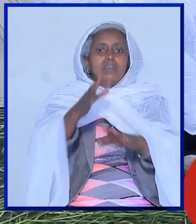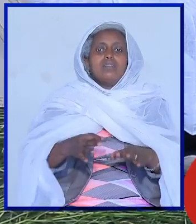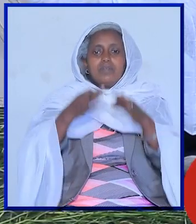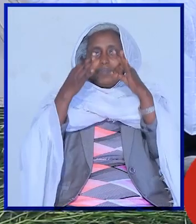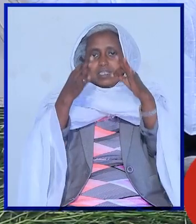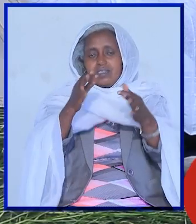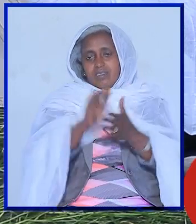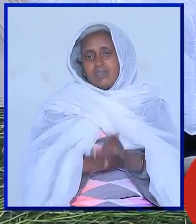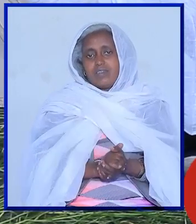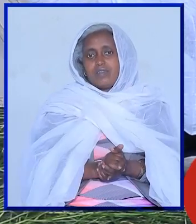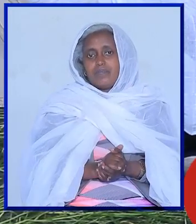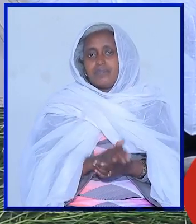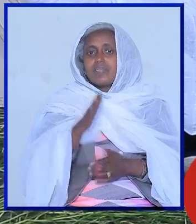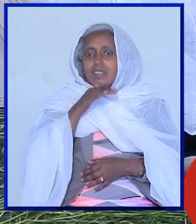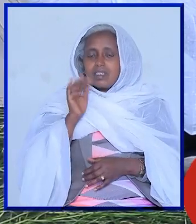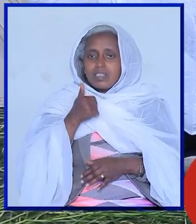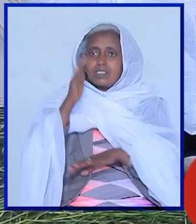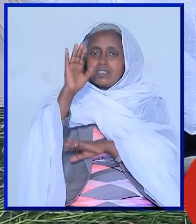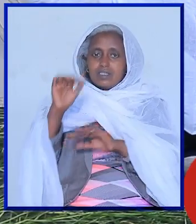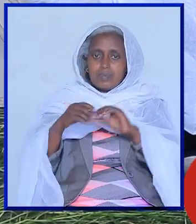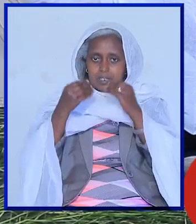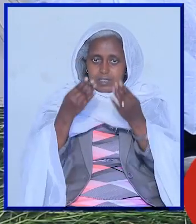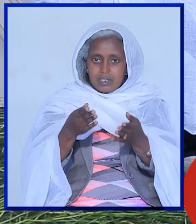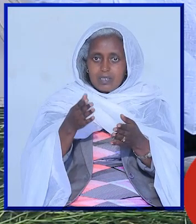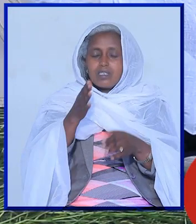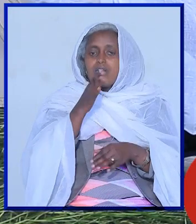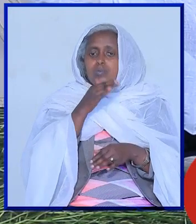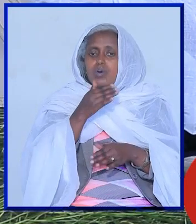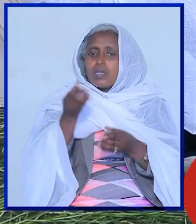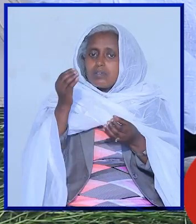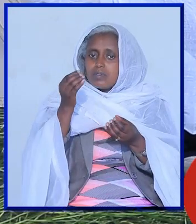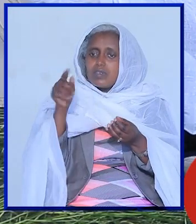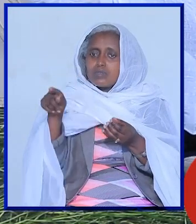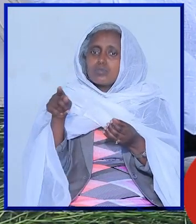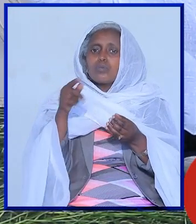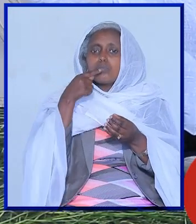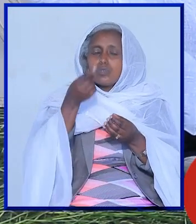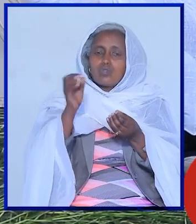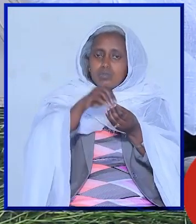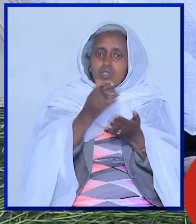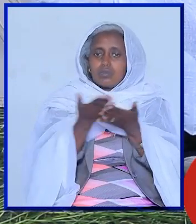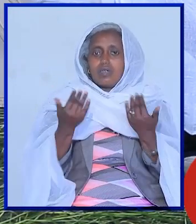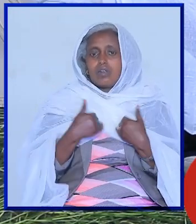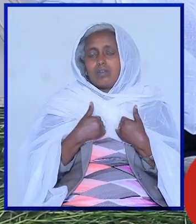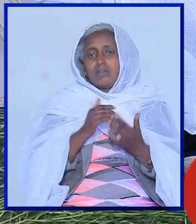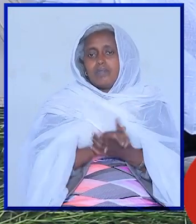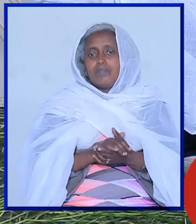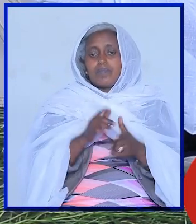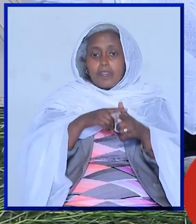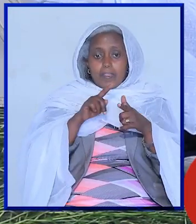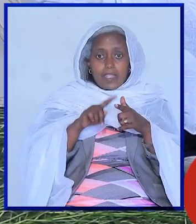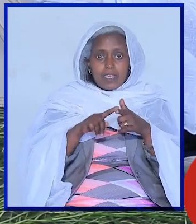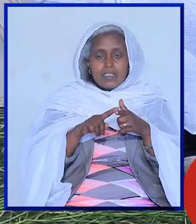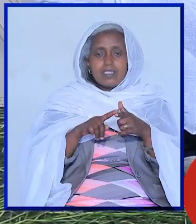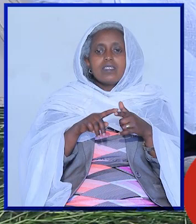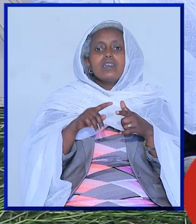አስተላልፋለሁ። እናታችን እግዚአብሔር ይስጥልን። ማሆይ እንደው እስኪ እርስዎ የሚሉት ነገር ካለ። እንግዲህ መናንያን